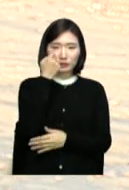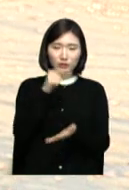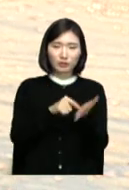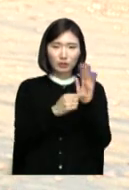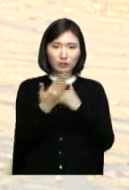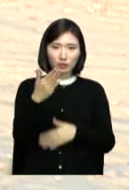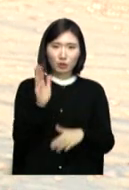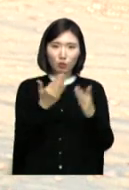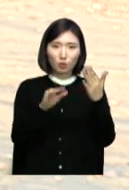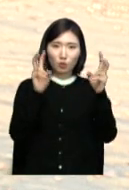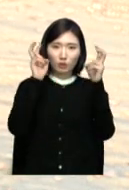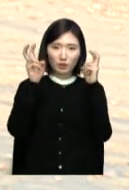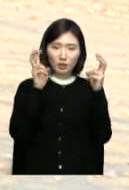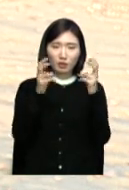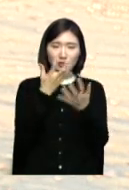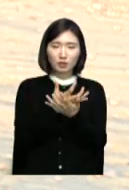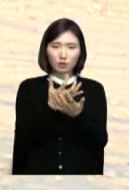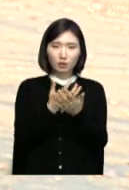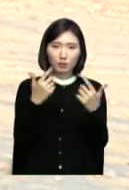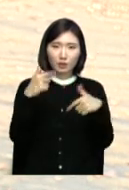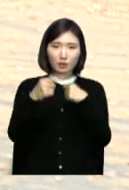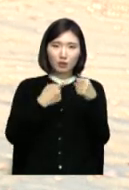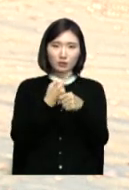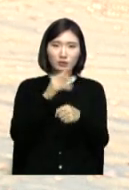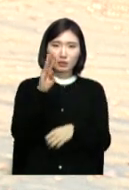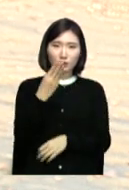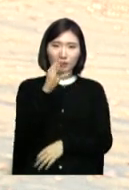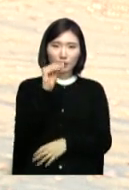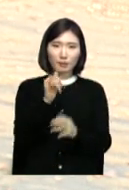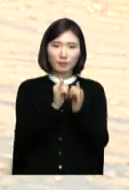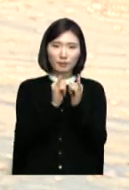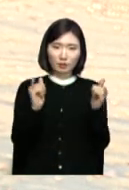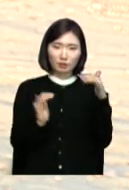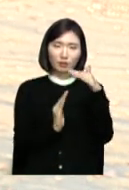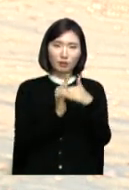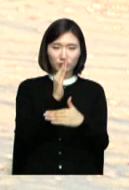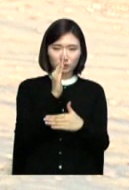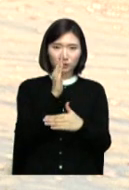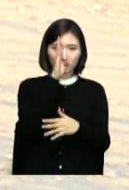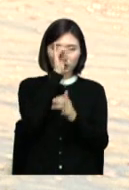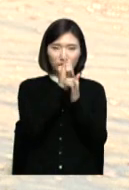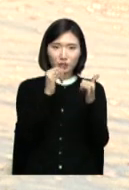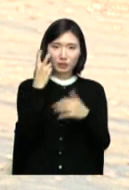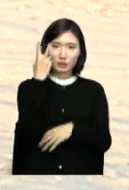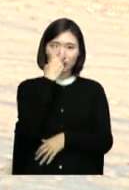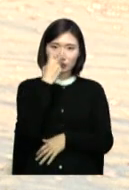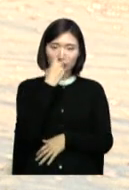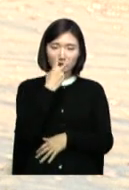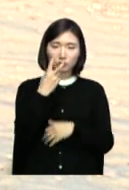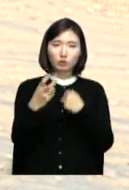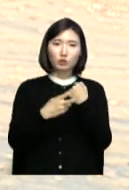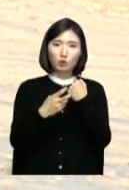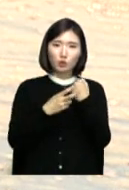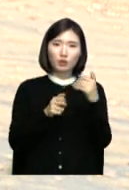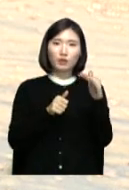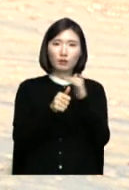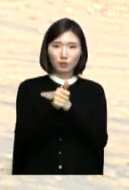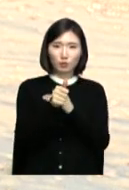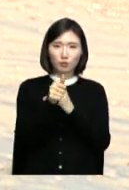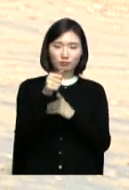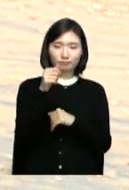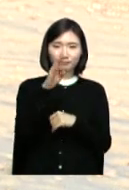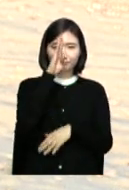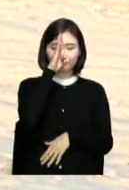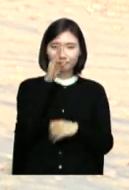국민건강보험공단의 자료에 따르면 해마다 400만 명이 넘는 환자들이 진료를 받고 있는 환절기 대표적인 질환입니다